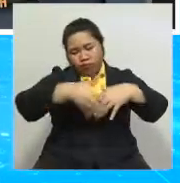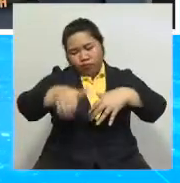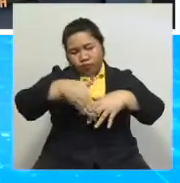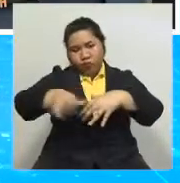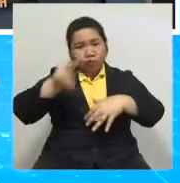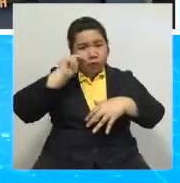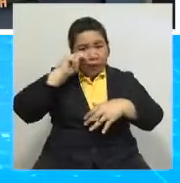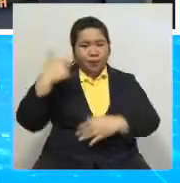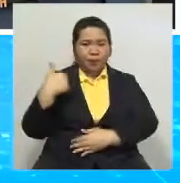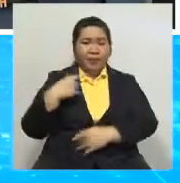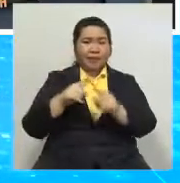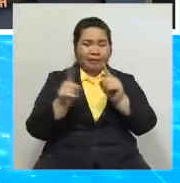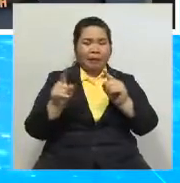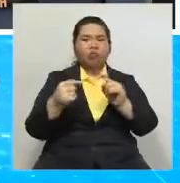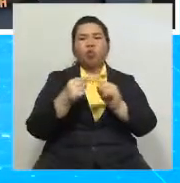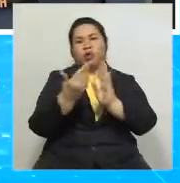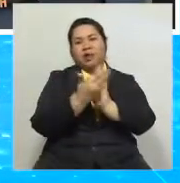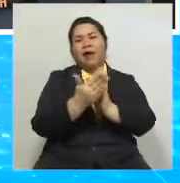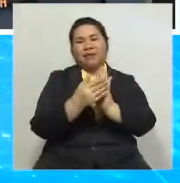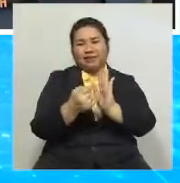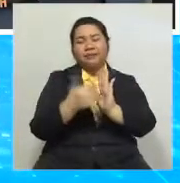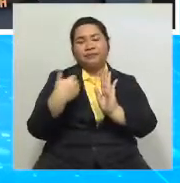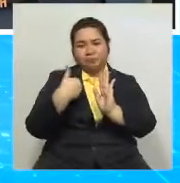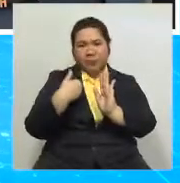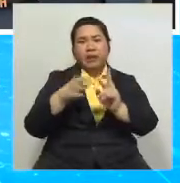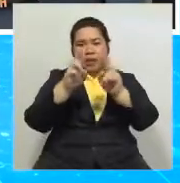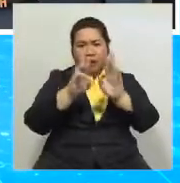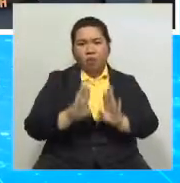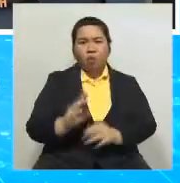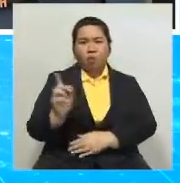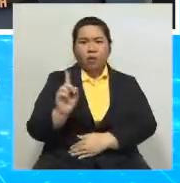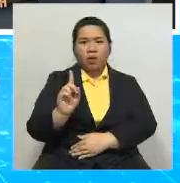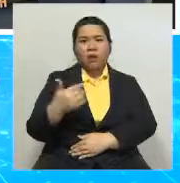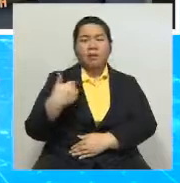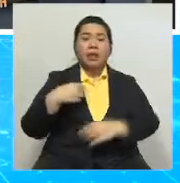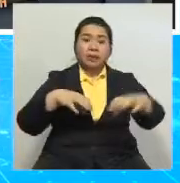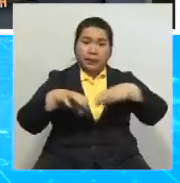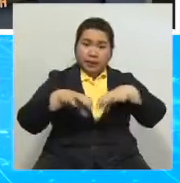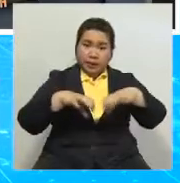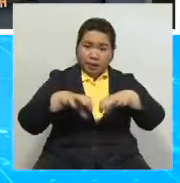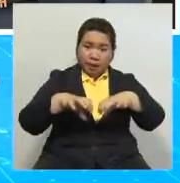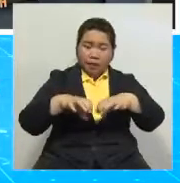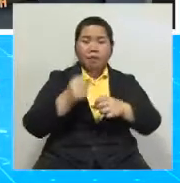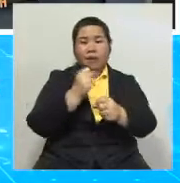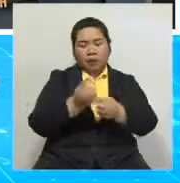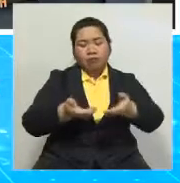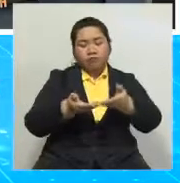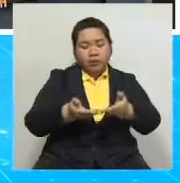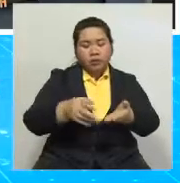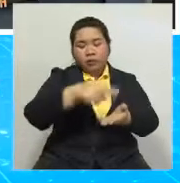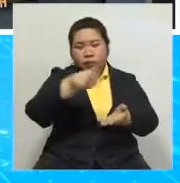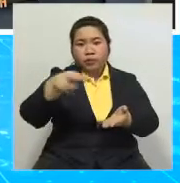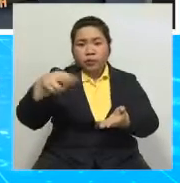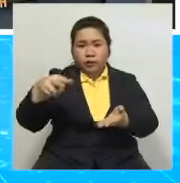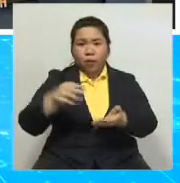ครับสำคัญคือในภาคอีสานเองเนี่ยเรามีระบบนะครับระบบการบริการมีการจัดจราจรทางน้ำนะครับอย่าง